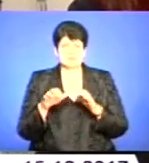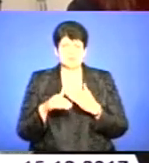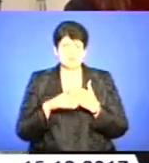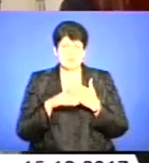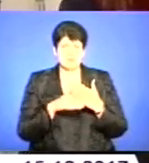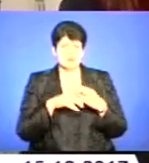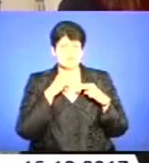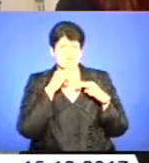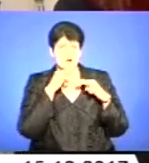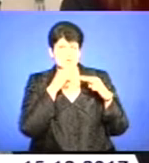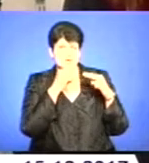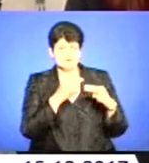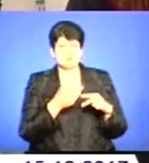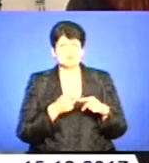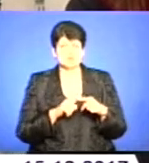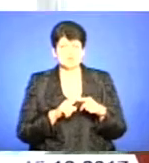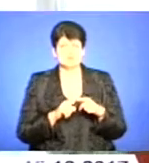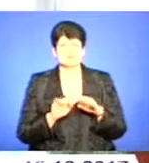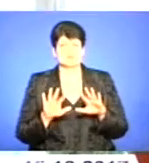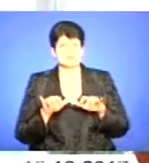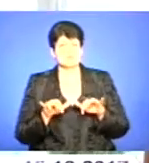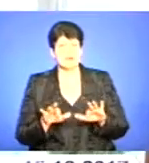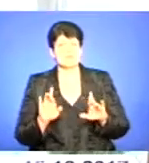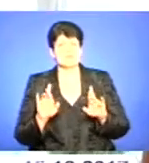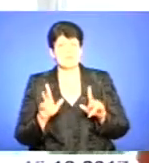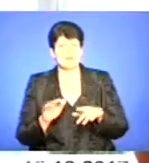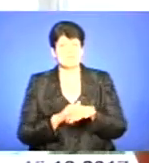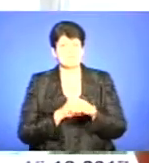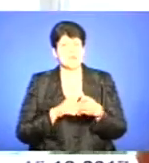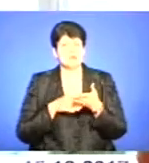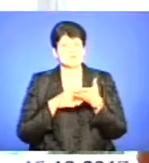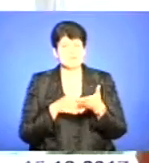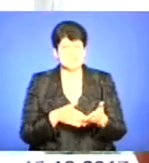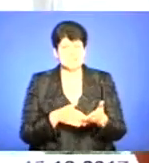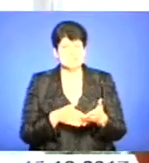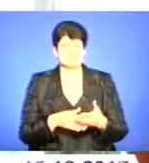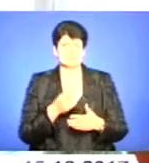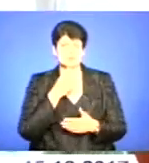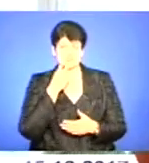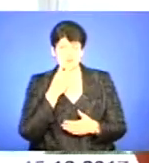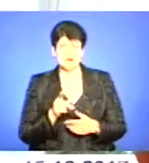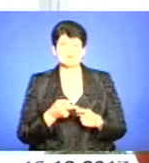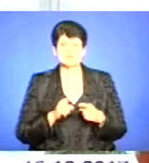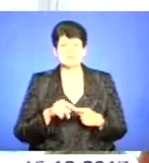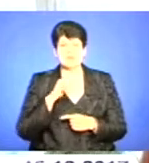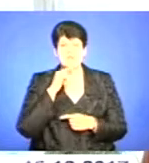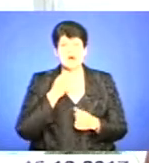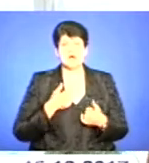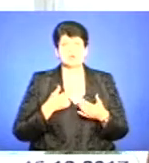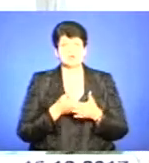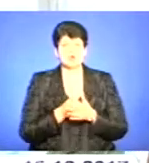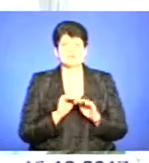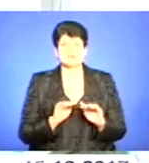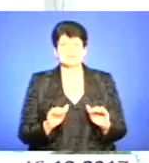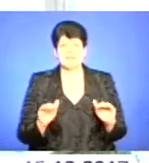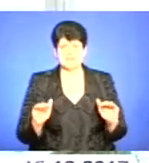привертати увагу до такого явища, як благодійність. Наскільки я побачив, спрямована більше на увагу до дітей.